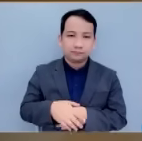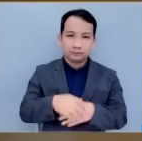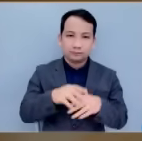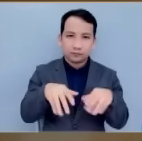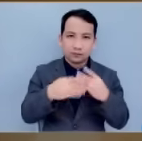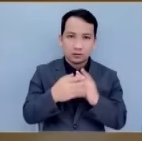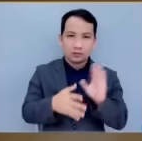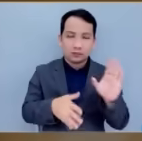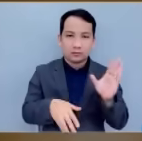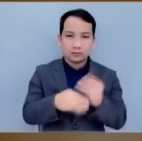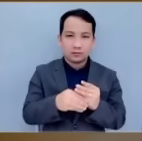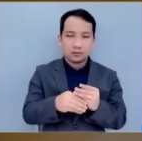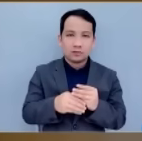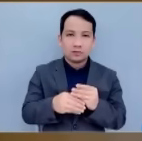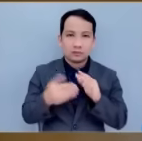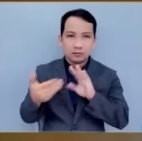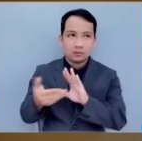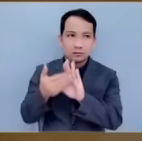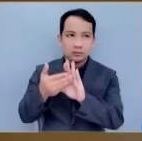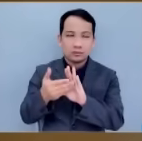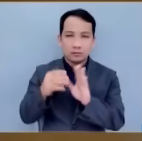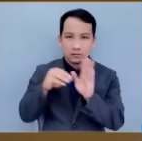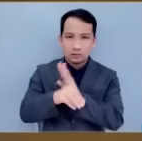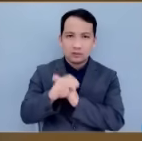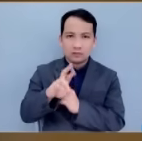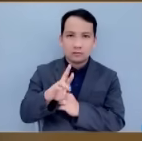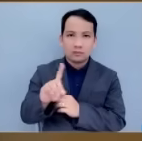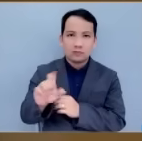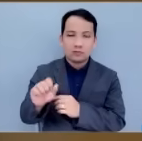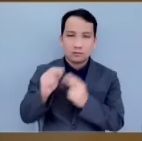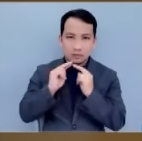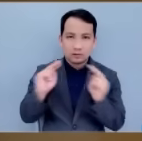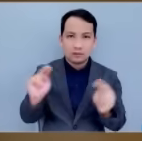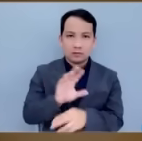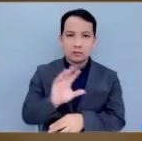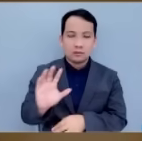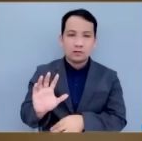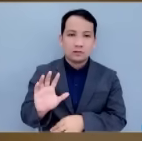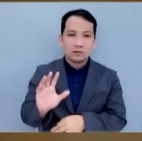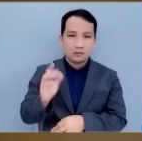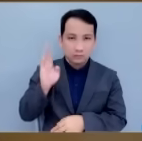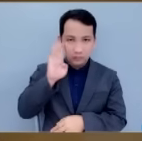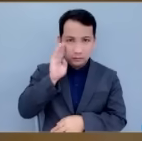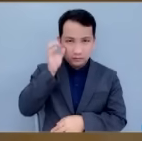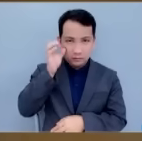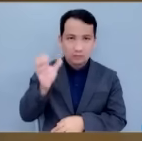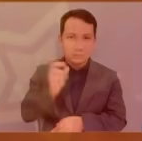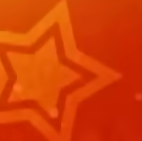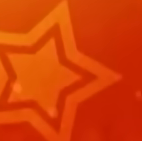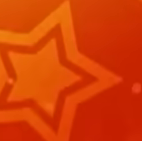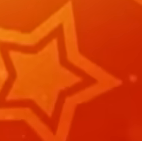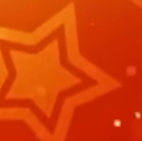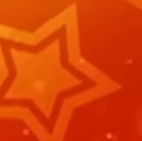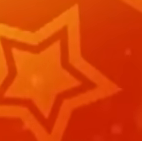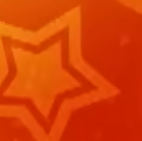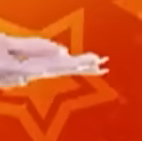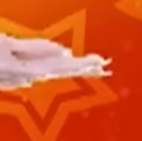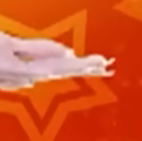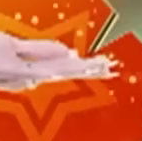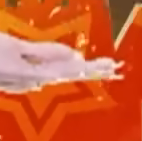suspect na nahaharap sa kasong murder. Nagbabalita mula sa frontline, Brian Castillo, News 5.